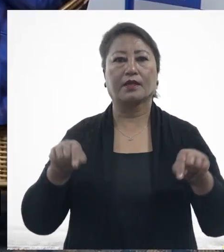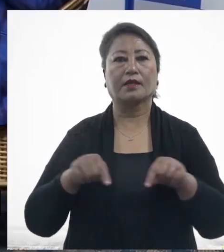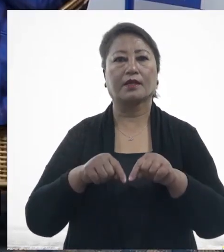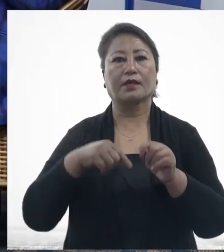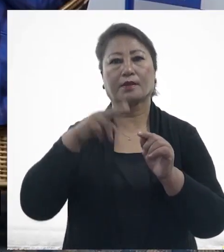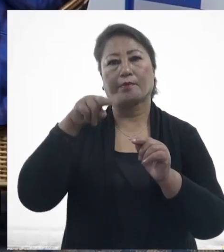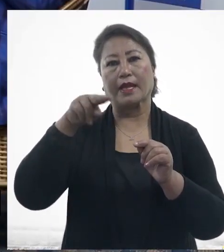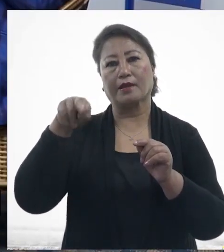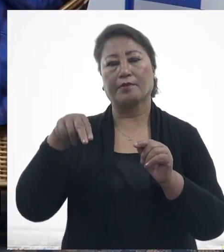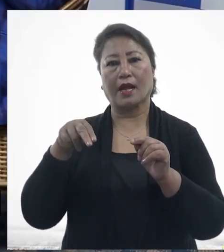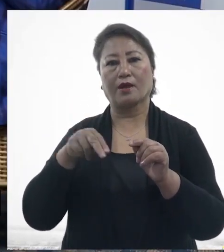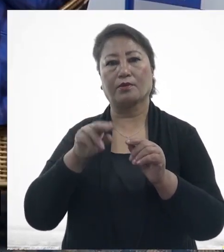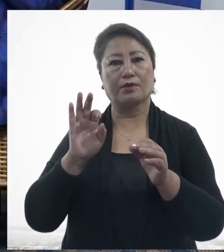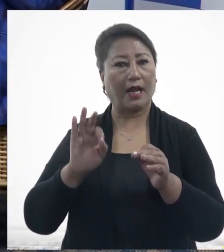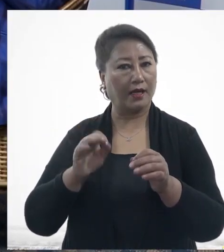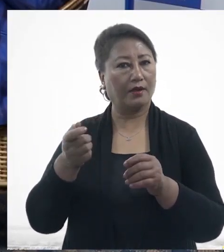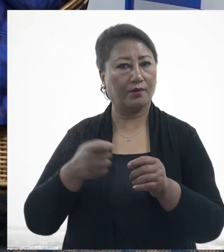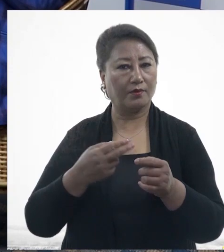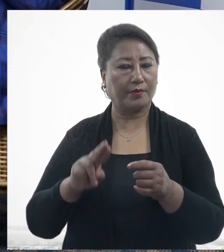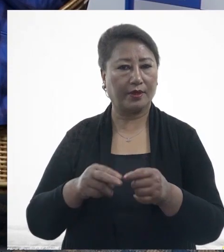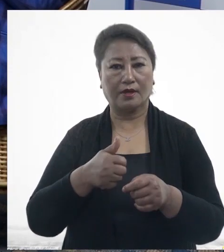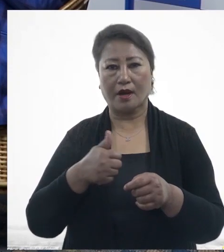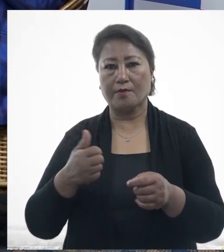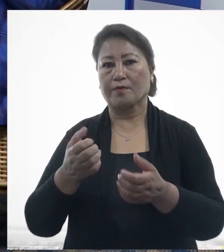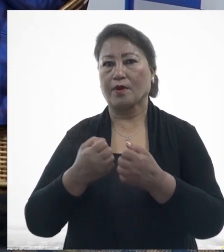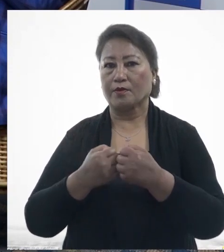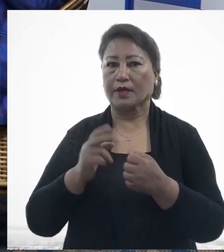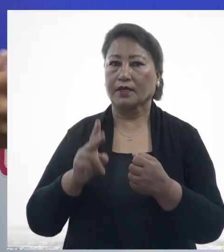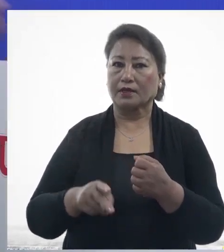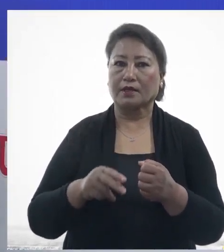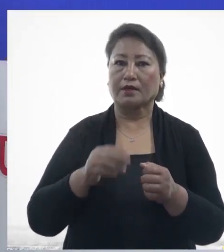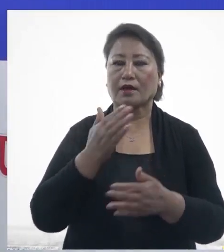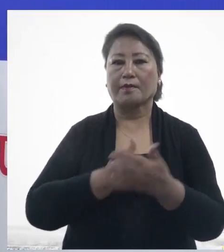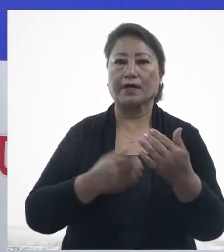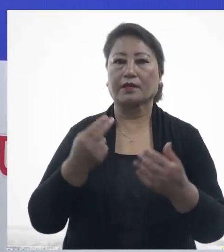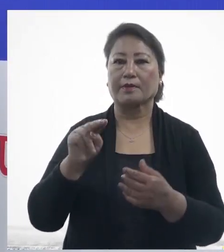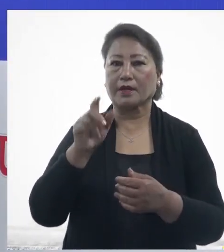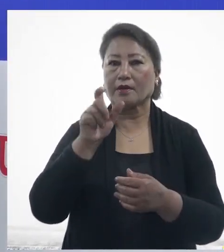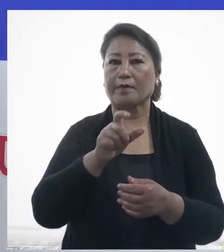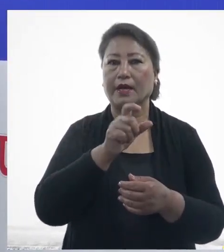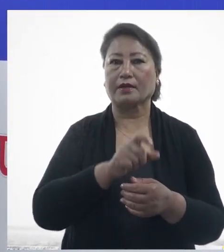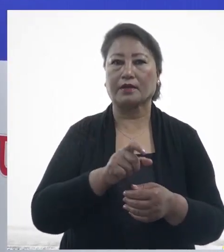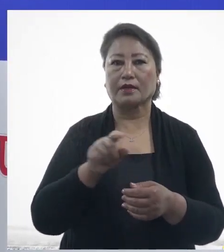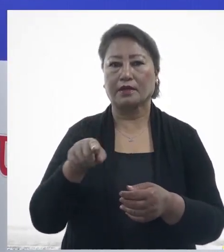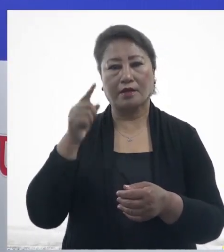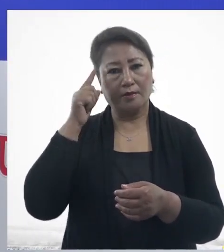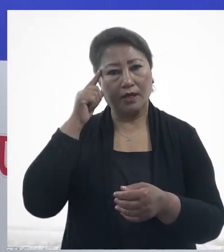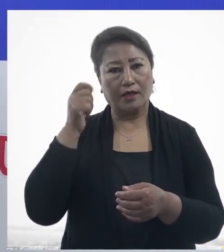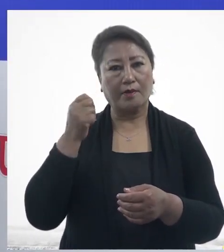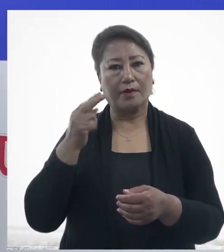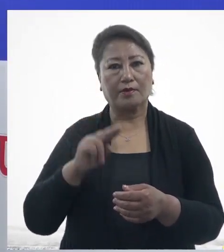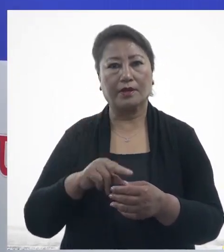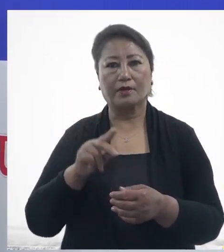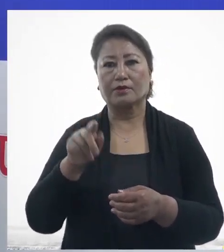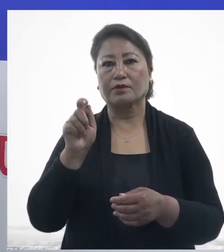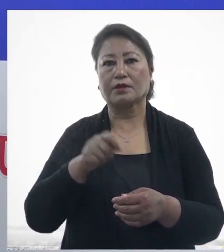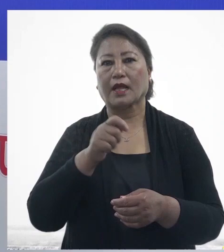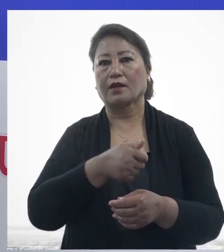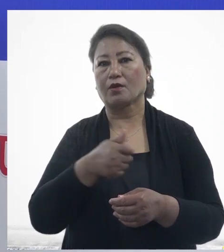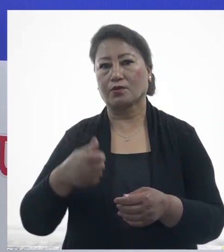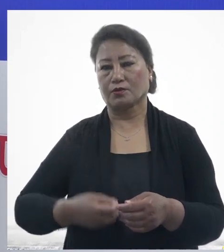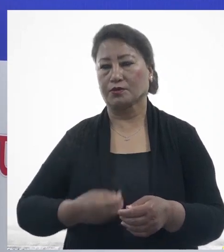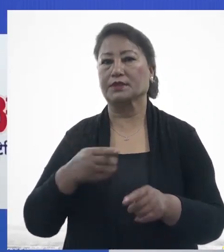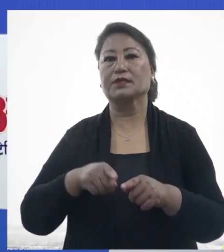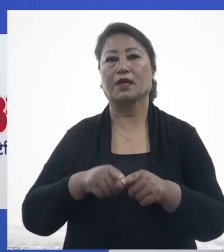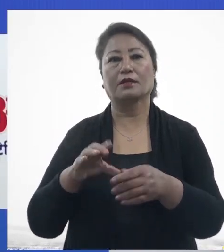तपाईँलाई किन्नु नै छ, तपाईँले एकदम राम्रो थान्का पाउनुभयो, तर त्यो थान्का एउटा अपाङ्गता भएको व्यक्तिले बनाएको भन्ने कुरा हजुर जानकारी पाउनु भयो भने त हजुर त्यो थान्का अझ बढी खुसीका साथ